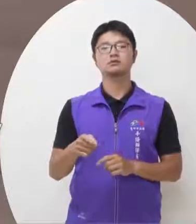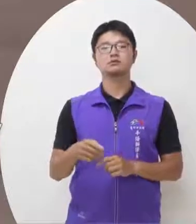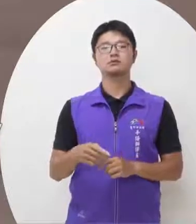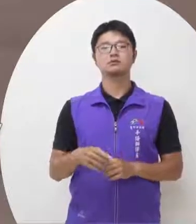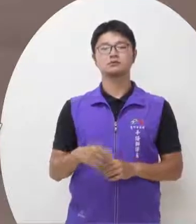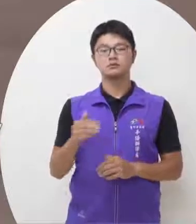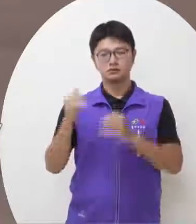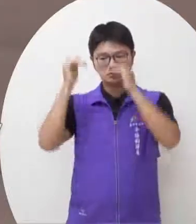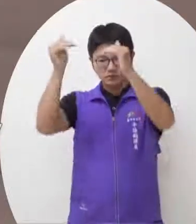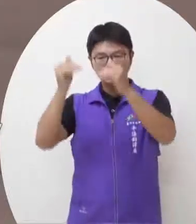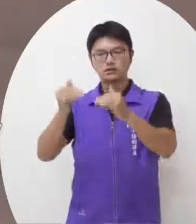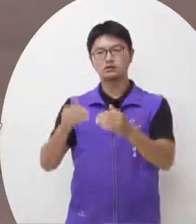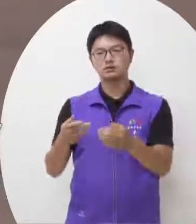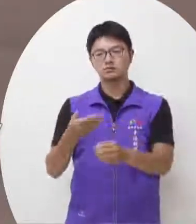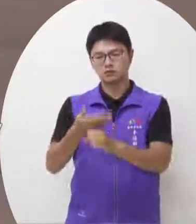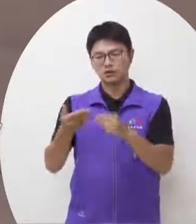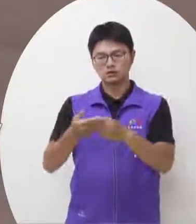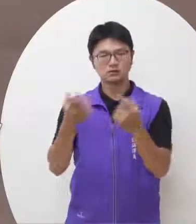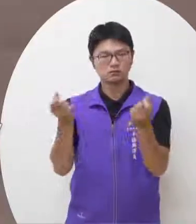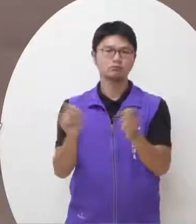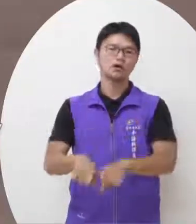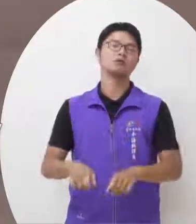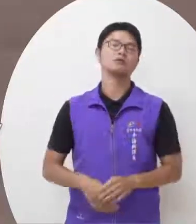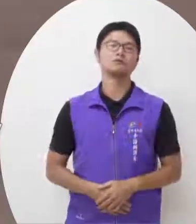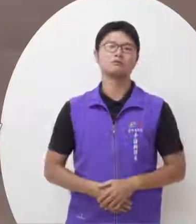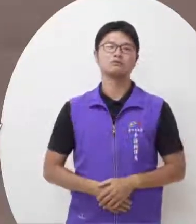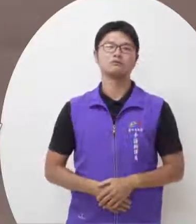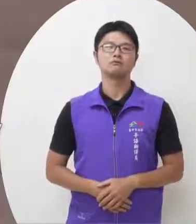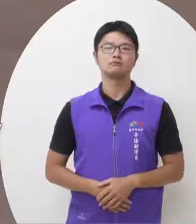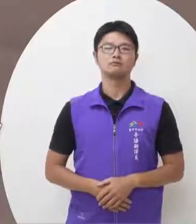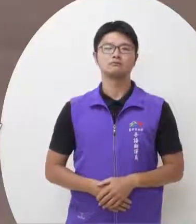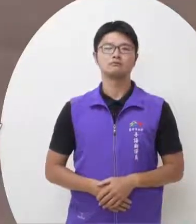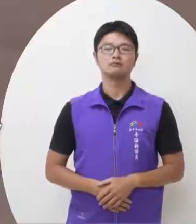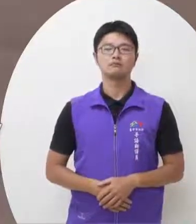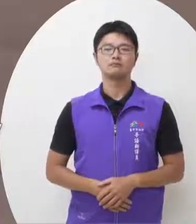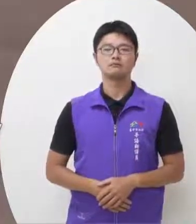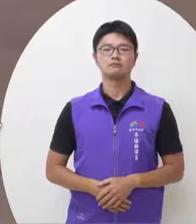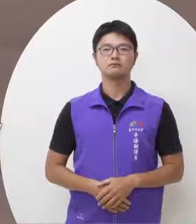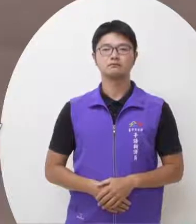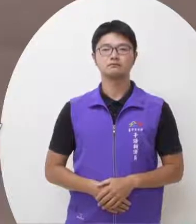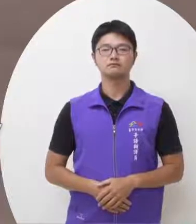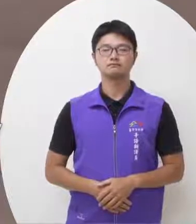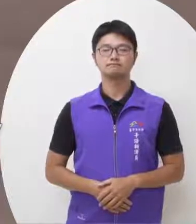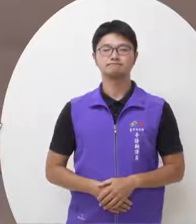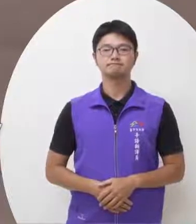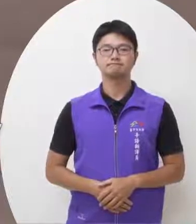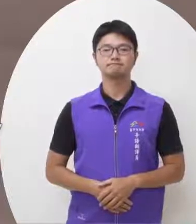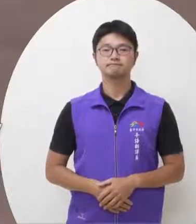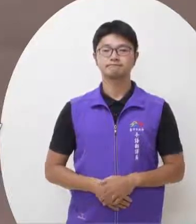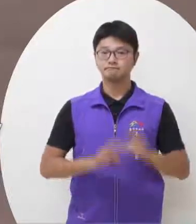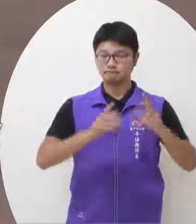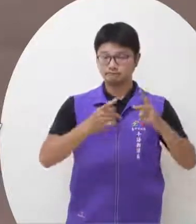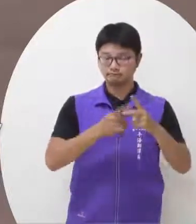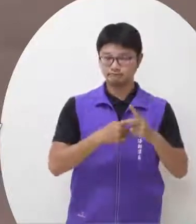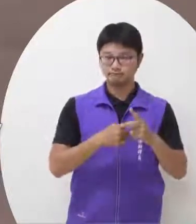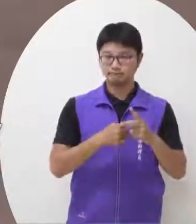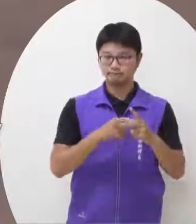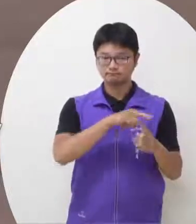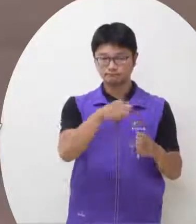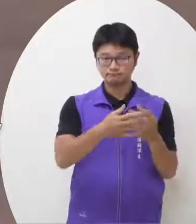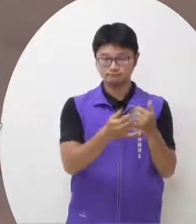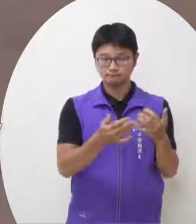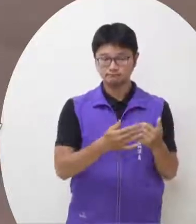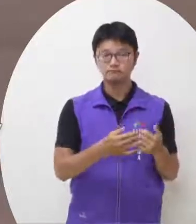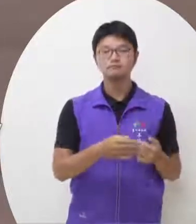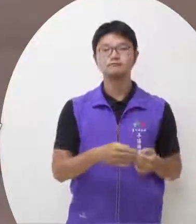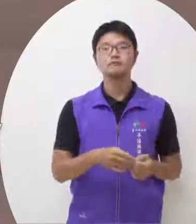全人成人卡啊，升级成人卡。那所以也是一样，所以六到这个小学阶段这部分，那因为在